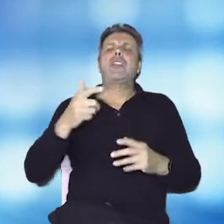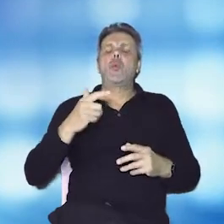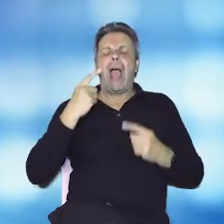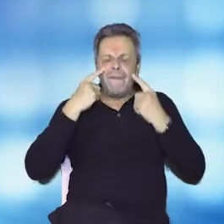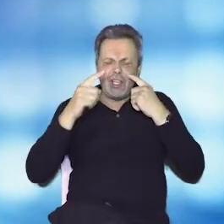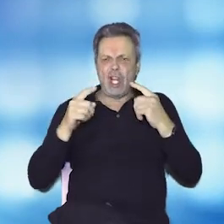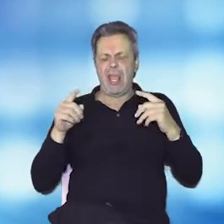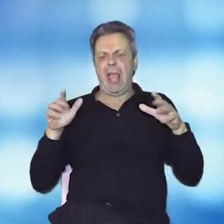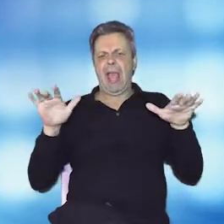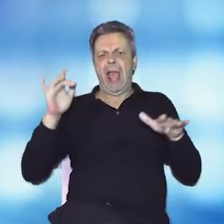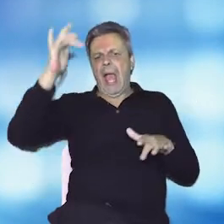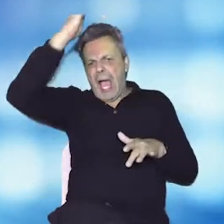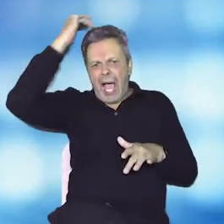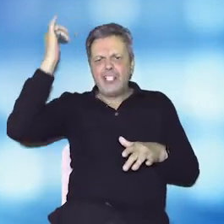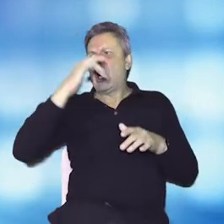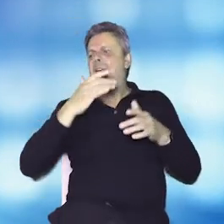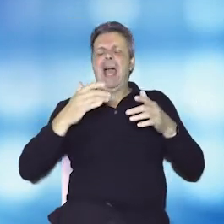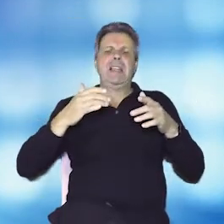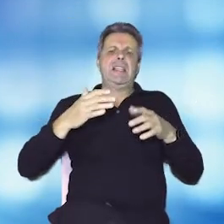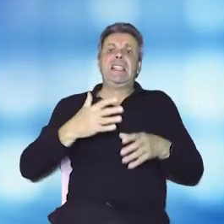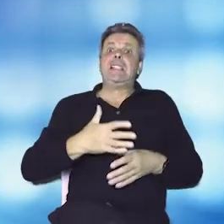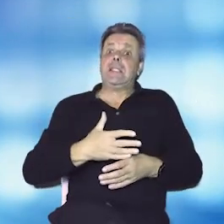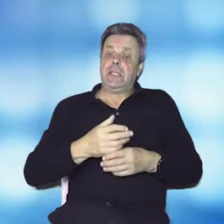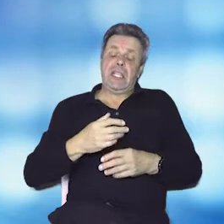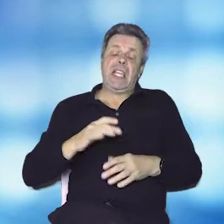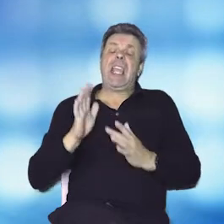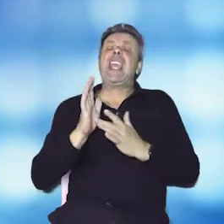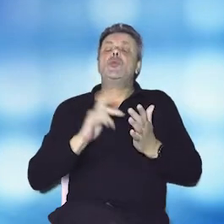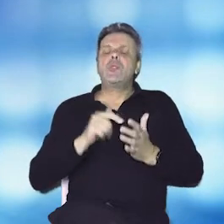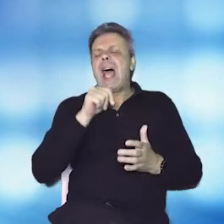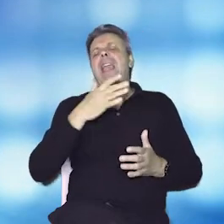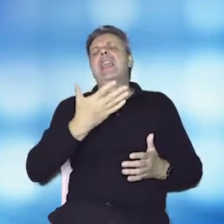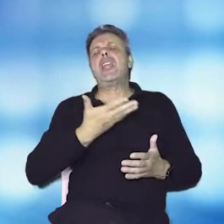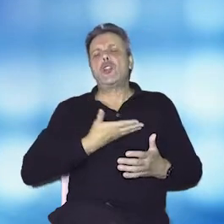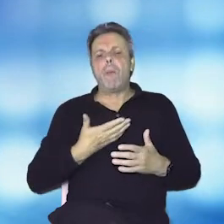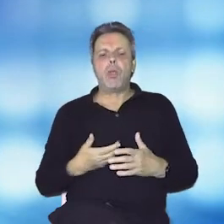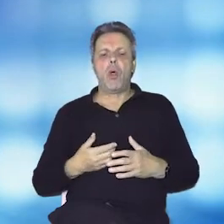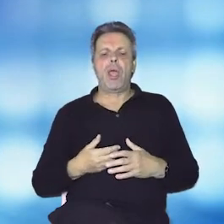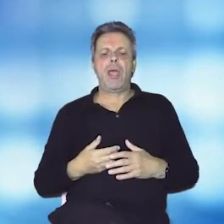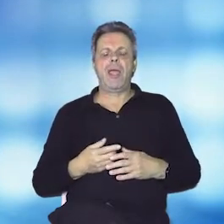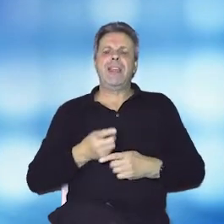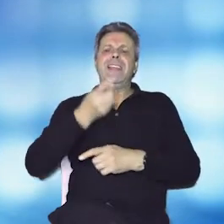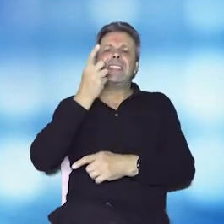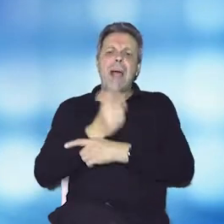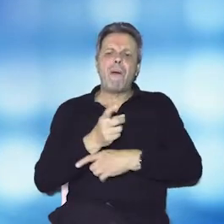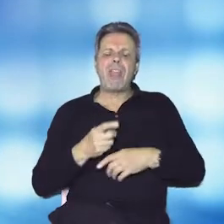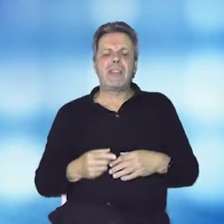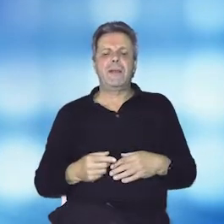anđela, samog spasitelja također, i dobio je zapravo zapovjed